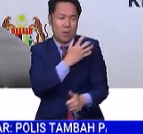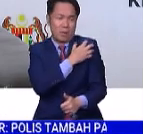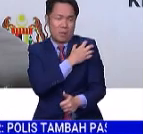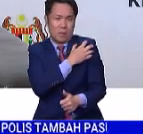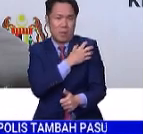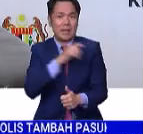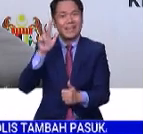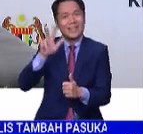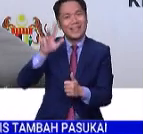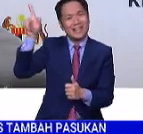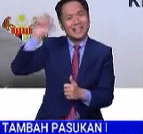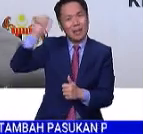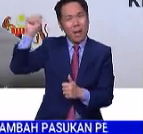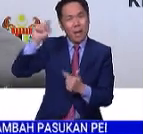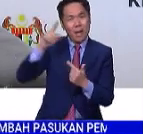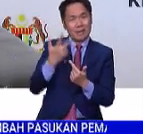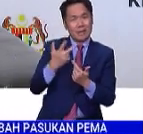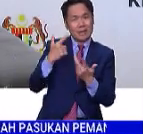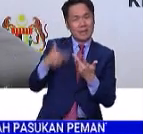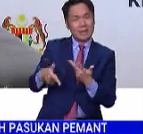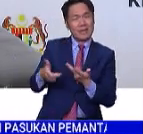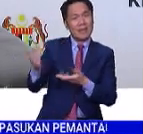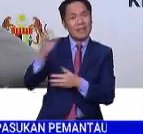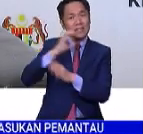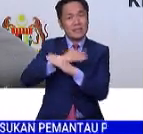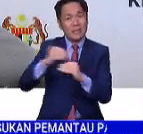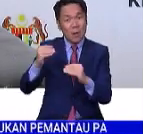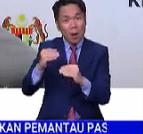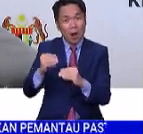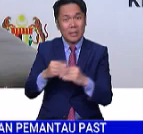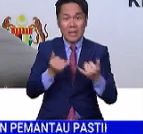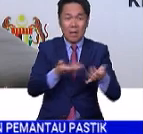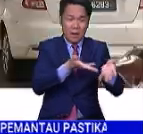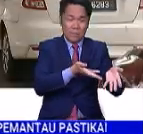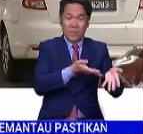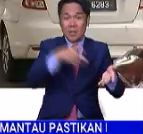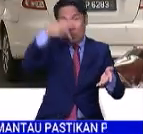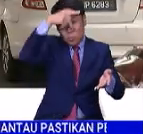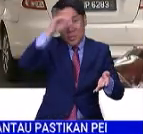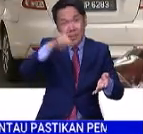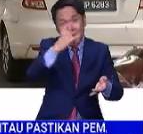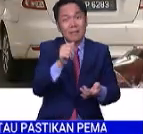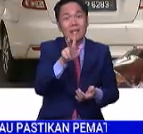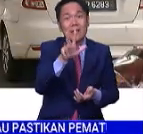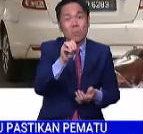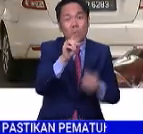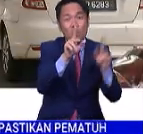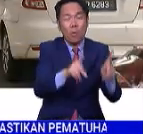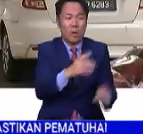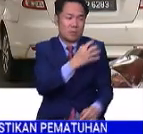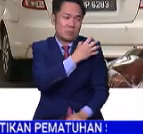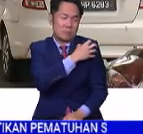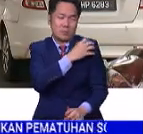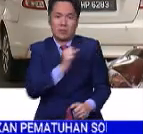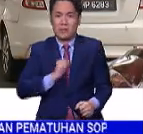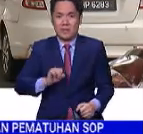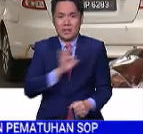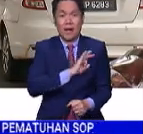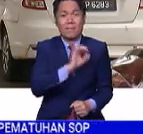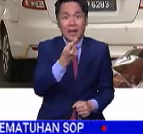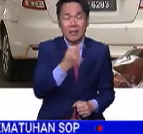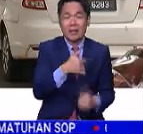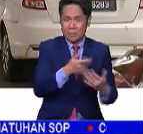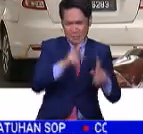3 di Sabah, 3 di Sarawak, kami tinggal lebih kurang 30 saja di sini. Selain syarikat kredit komuniti, pihaknya